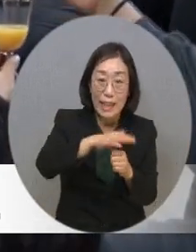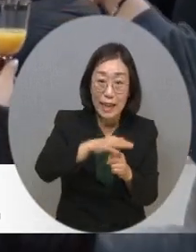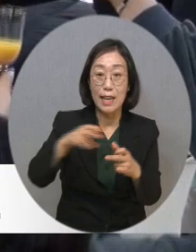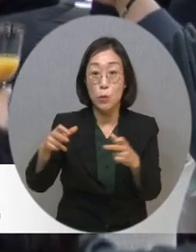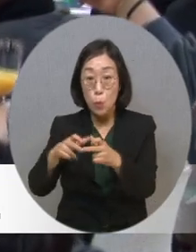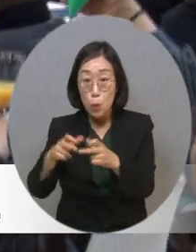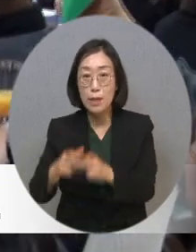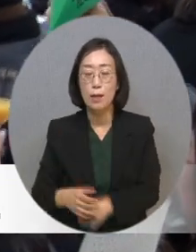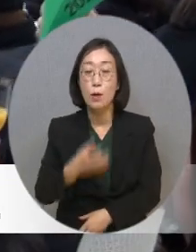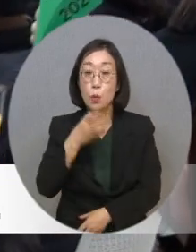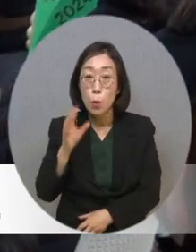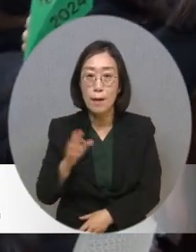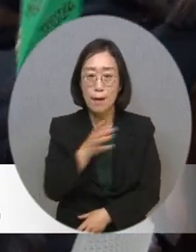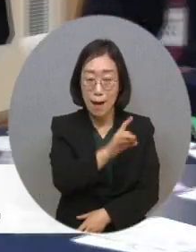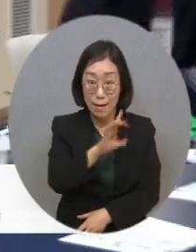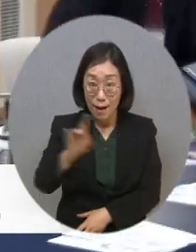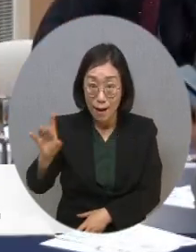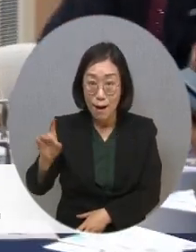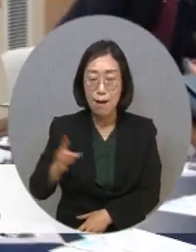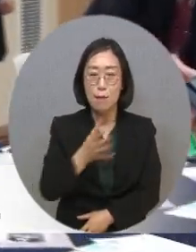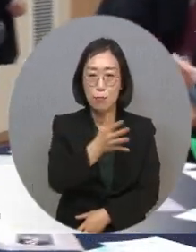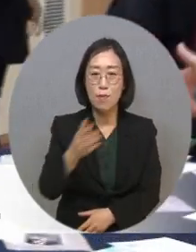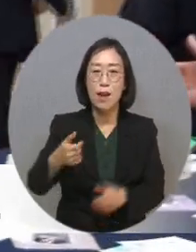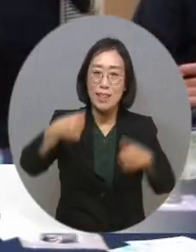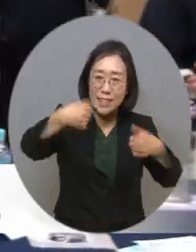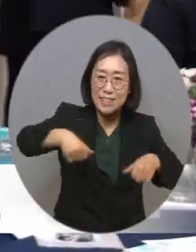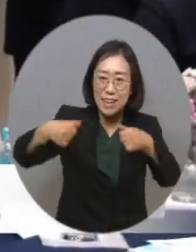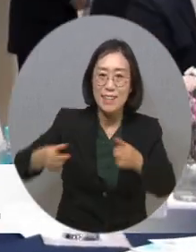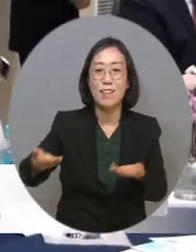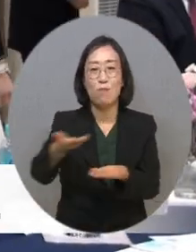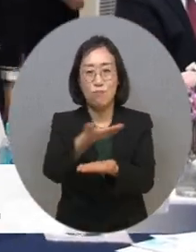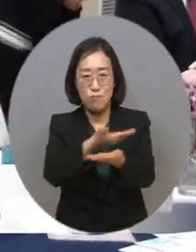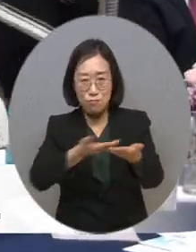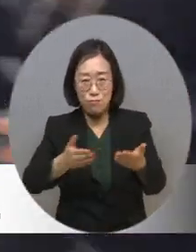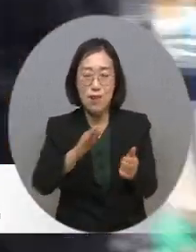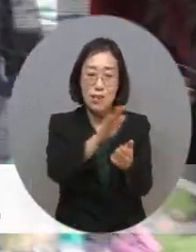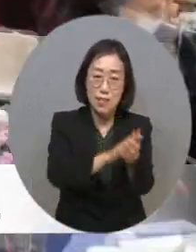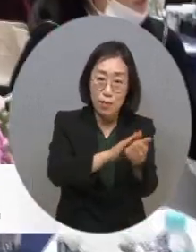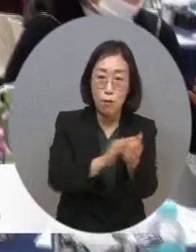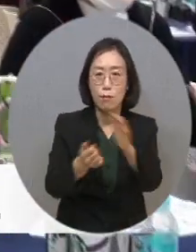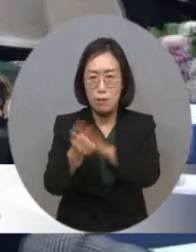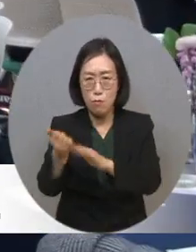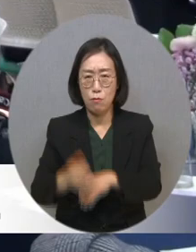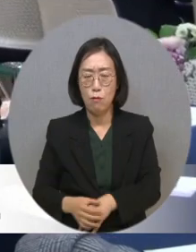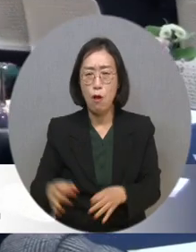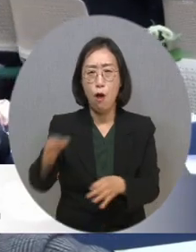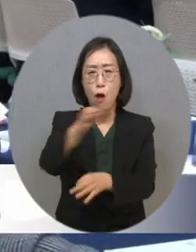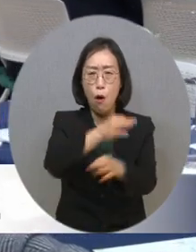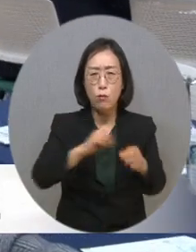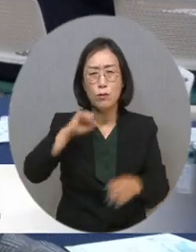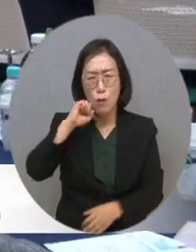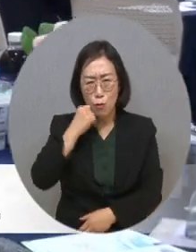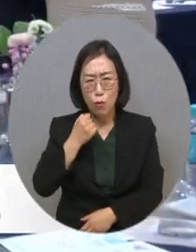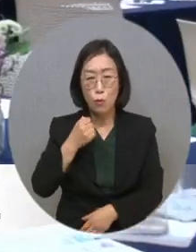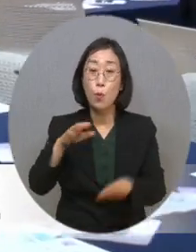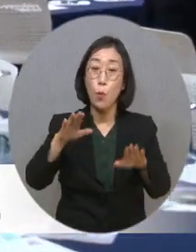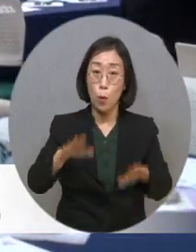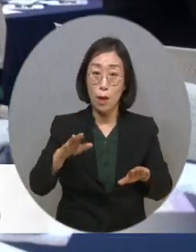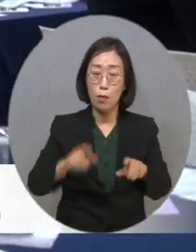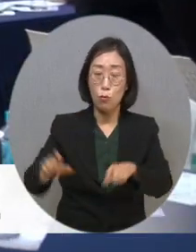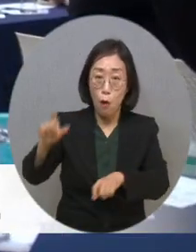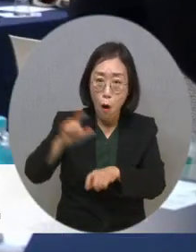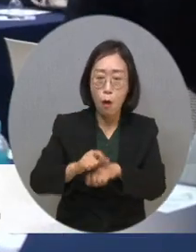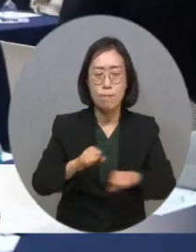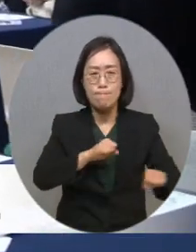분야별 사회복지인들의 인사를 나누며 서로를 격려하고 응원하며 경제가 어려워진 2024년